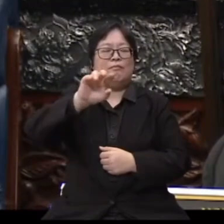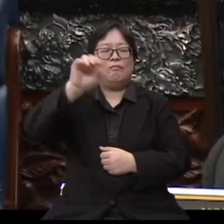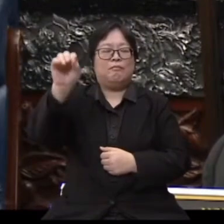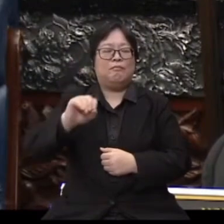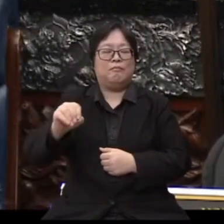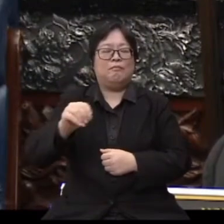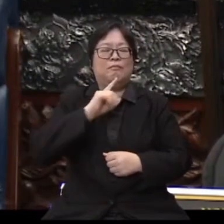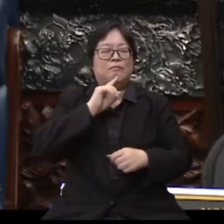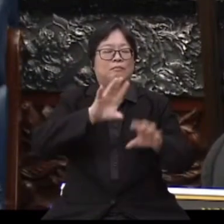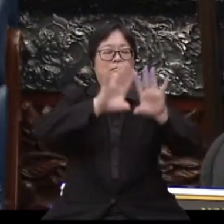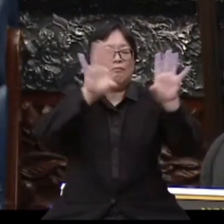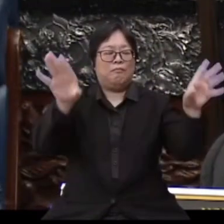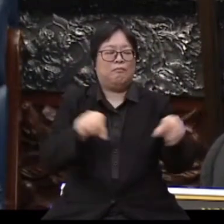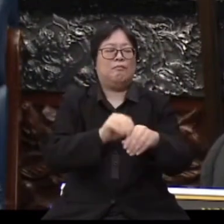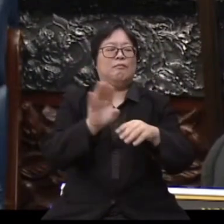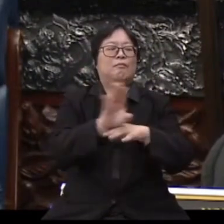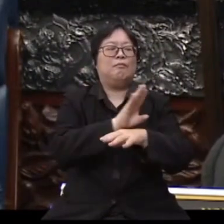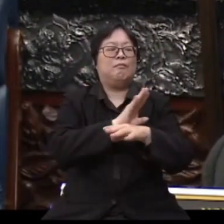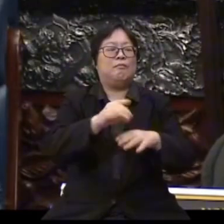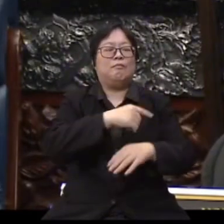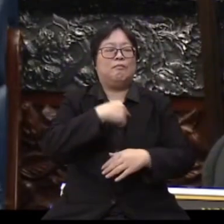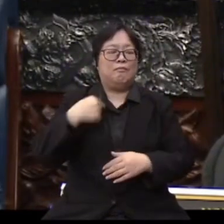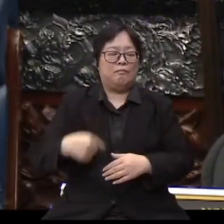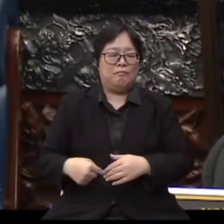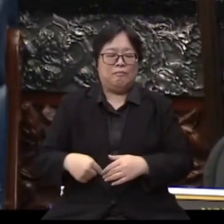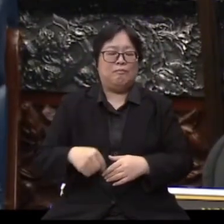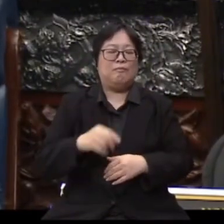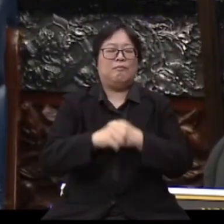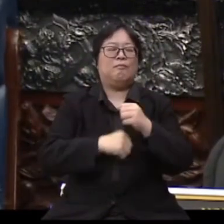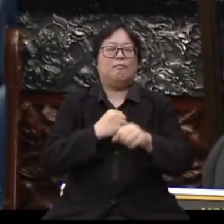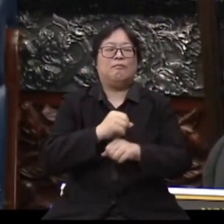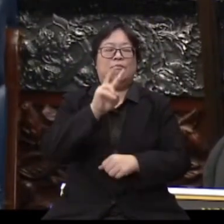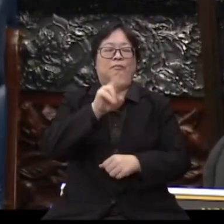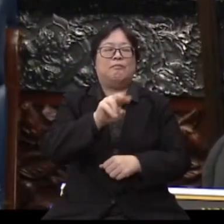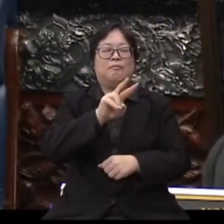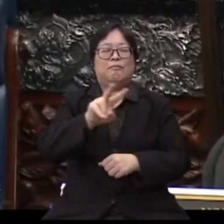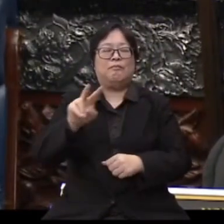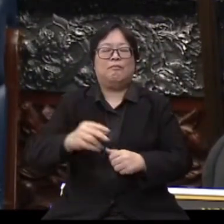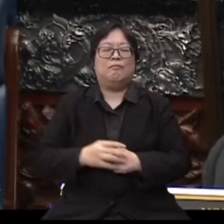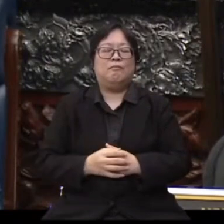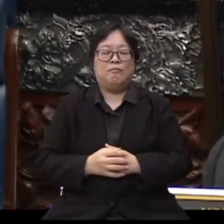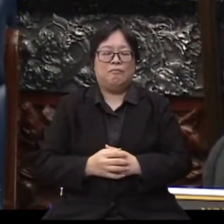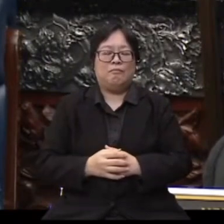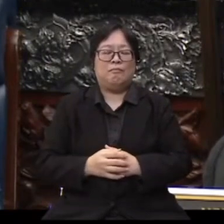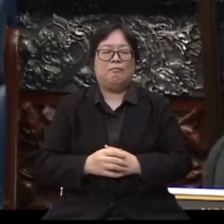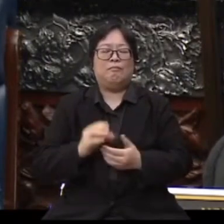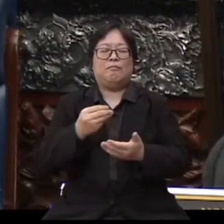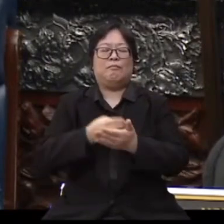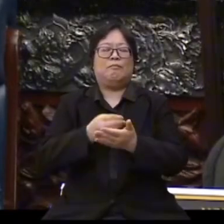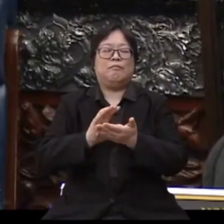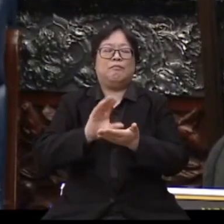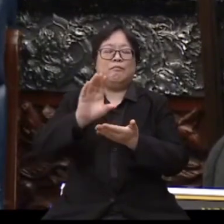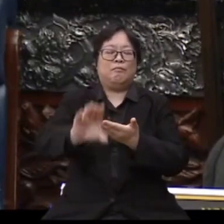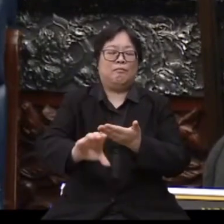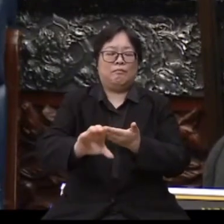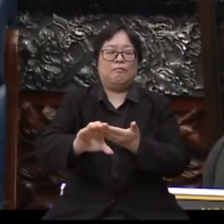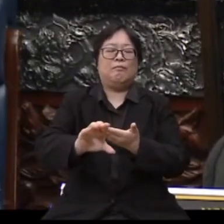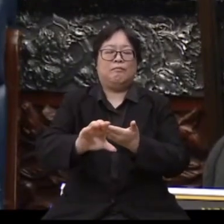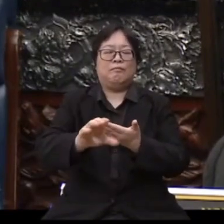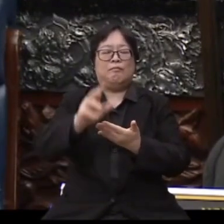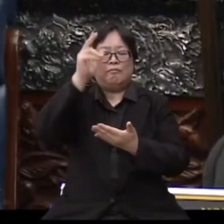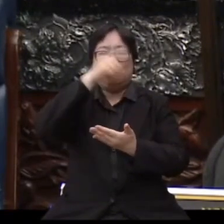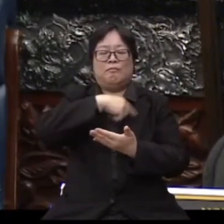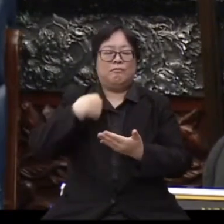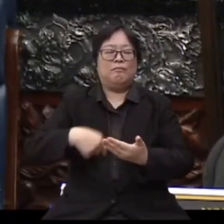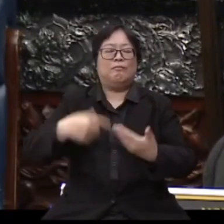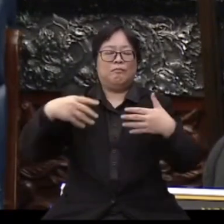3.3% dari jumlah perdagangan China pada tahun 2022. Dari sudut pelaburan, China telah melabur